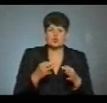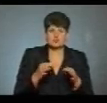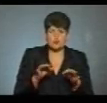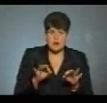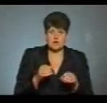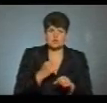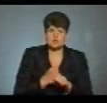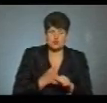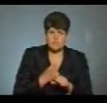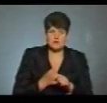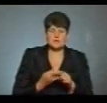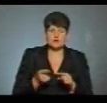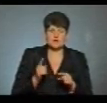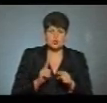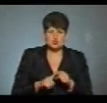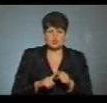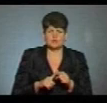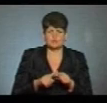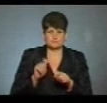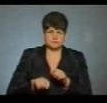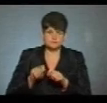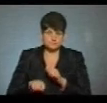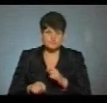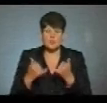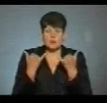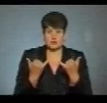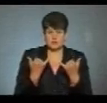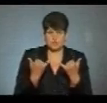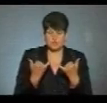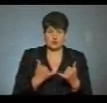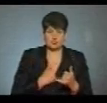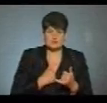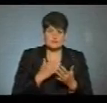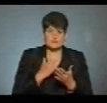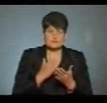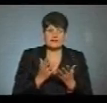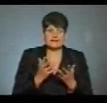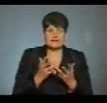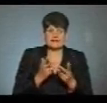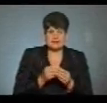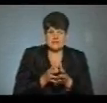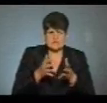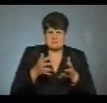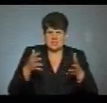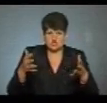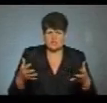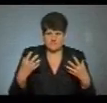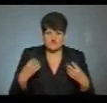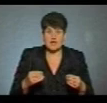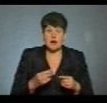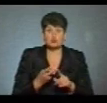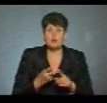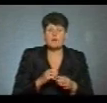дозволяють зробити оцю полімеразно-нуцеву реакцію. На сьогодні в нас їх кількість цих праймерів набагато збільшилася, але друга